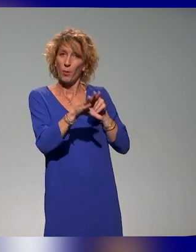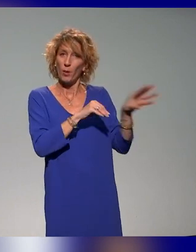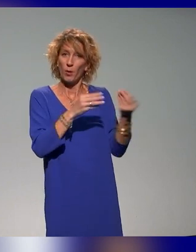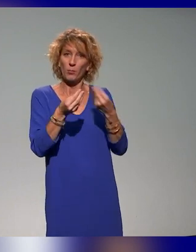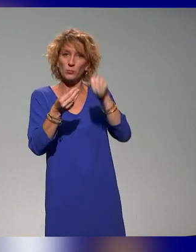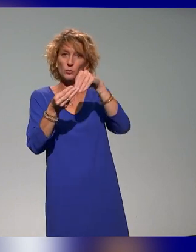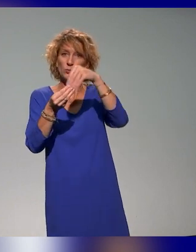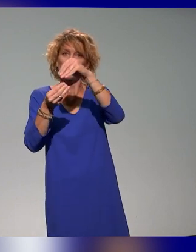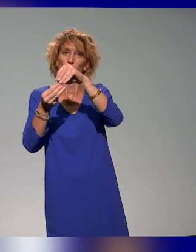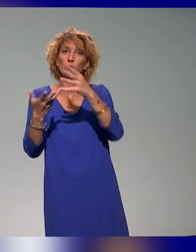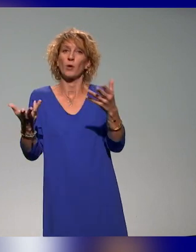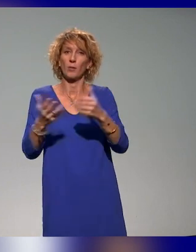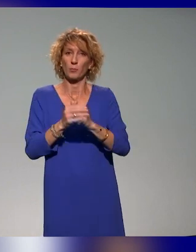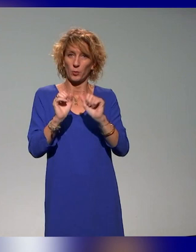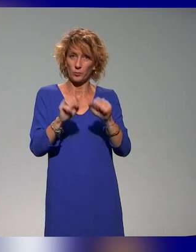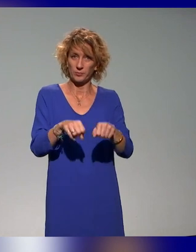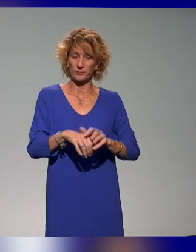voire indispensables.